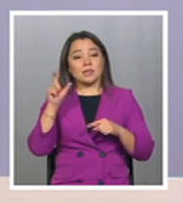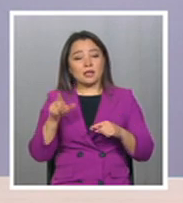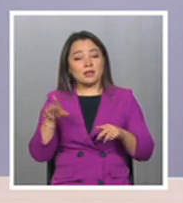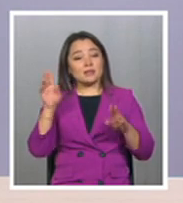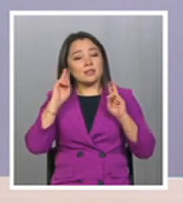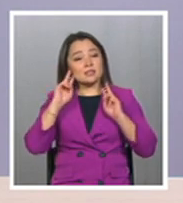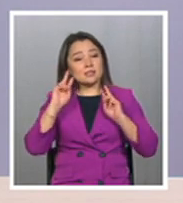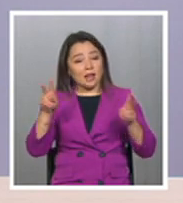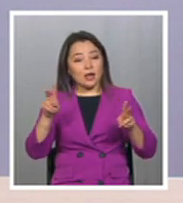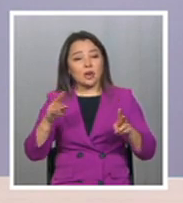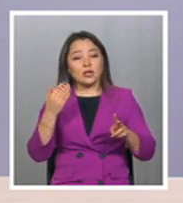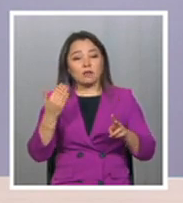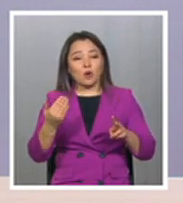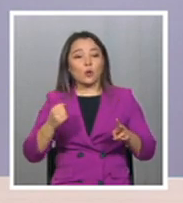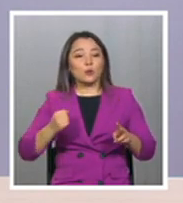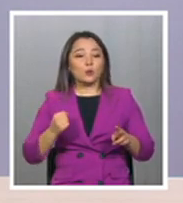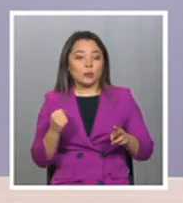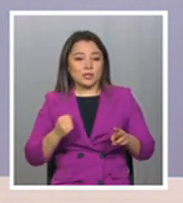его друзей».